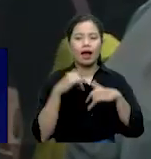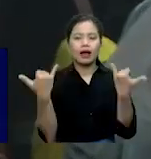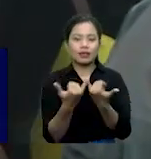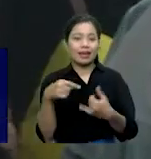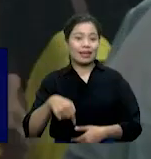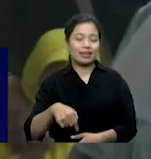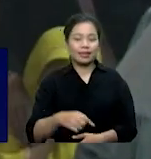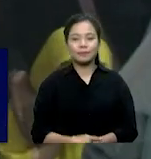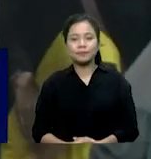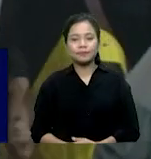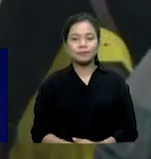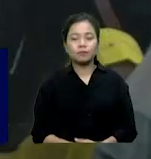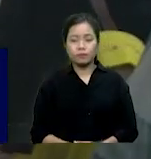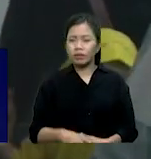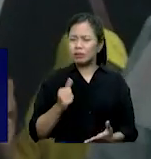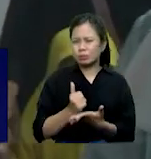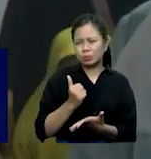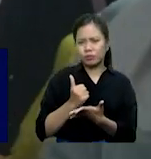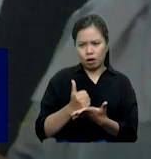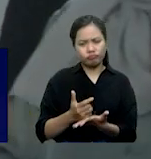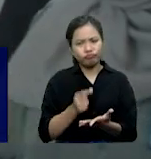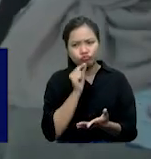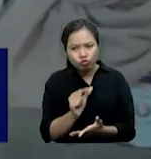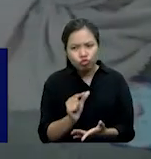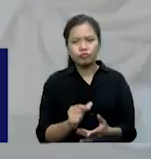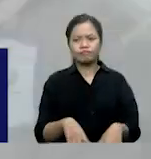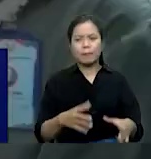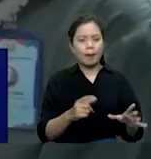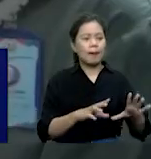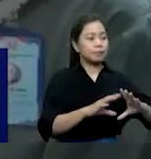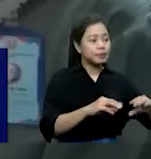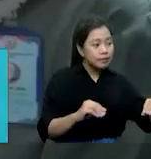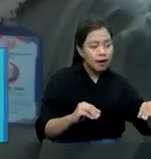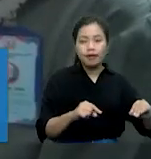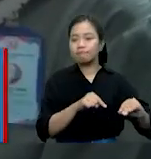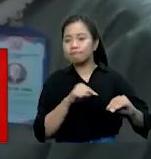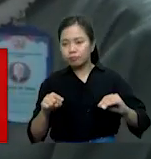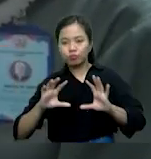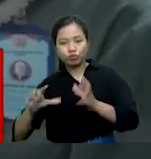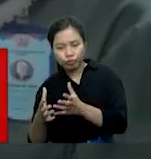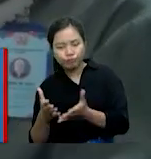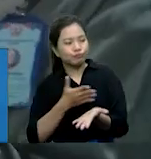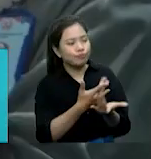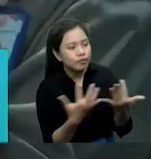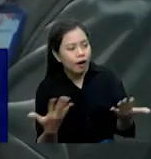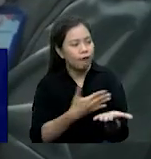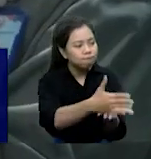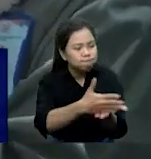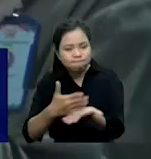bagian daripada kontribusi daripada karyawan-karyawan MNC Group. Kami mengucapkan terima kasih,